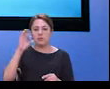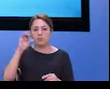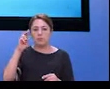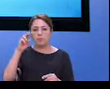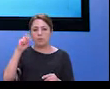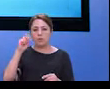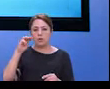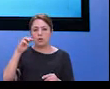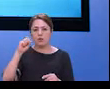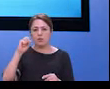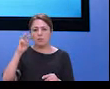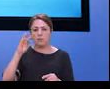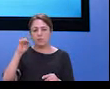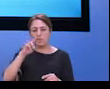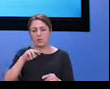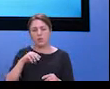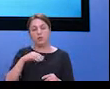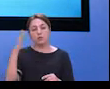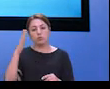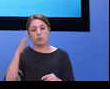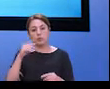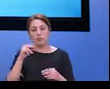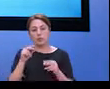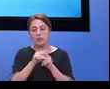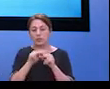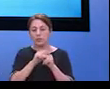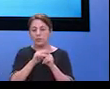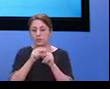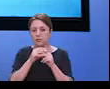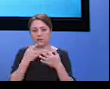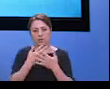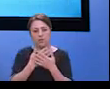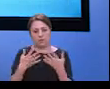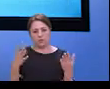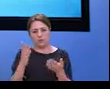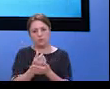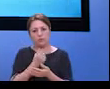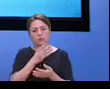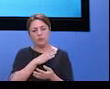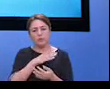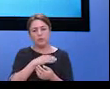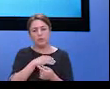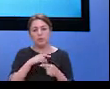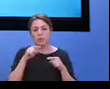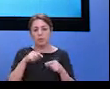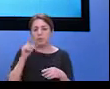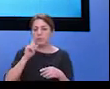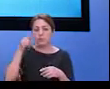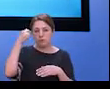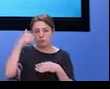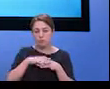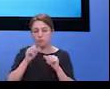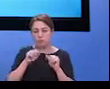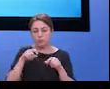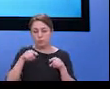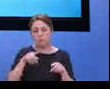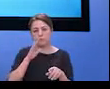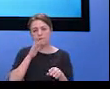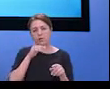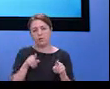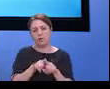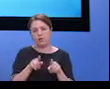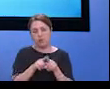томонидан ясатилган буюмларни топган экан. Бу нимадан хулоса беради? Демак, ўша даврда ҳам бизнинг